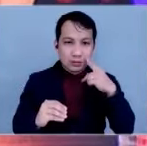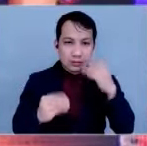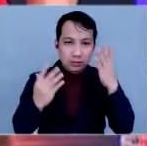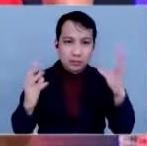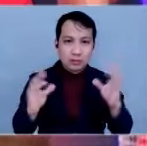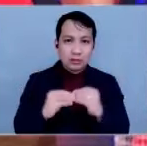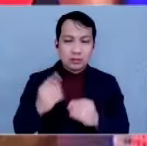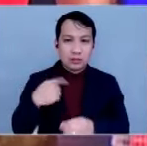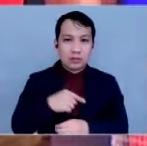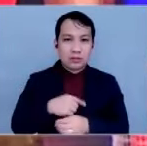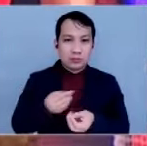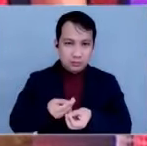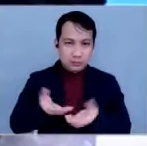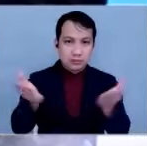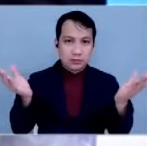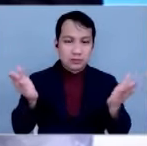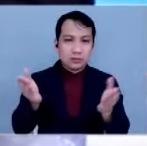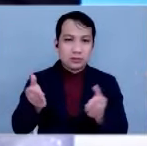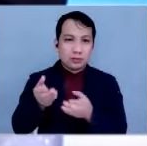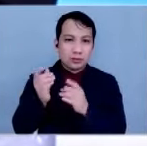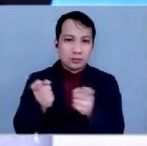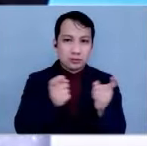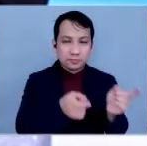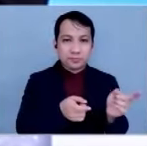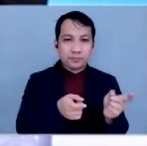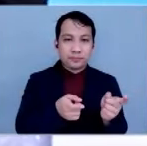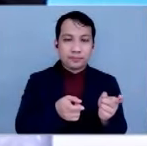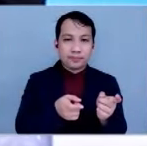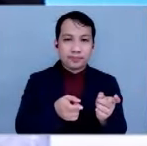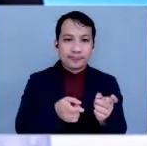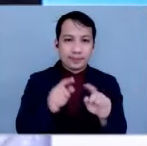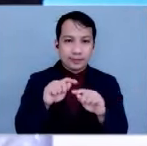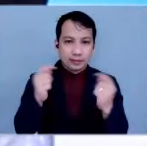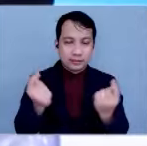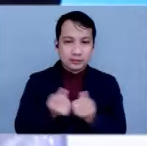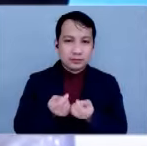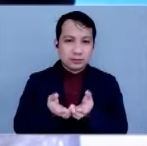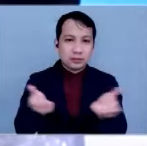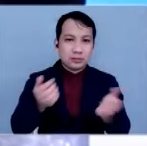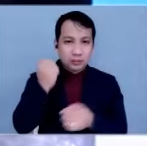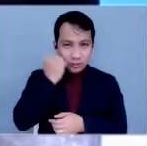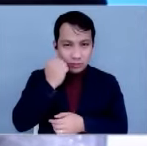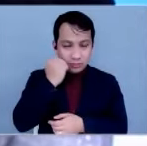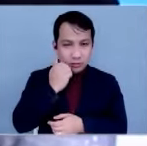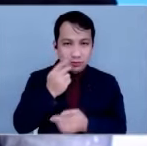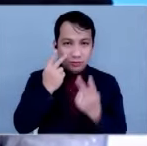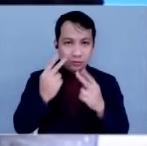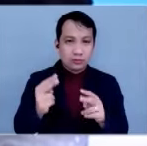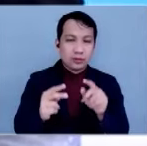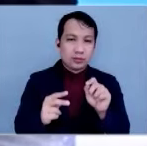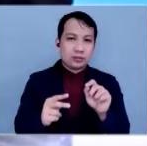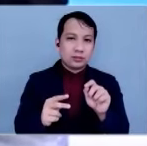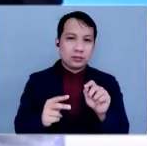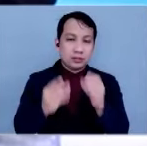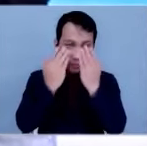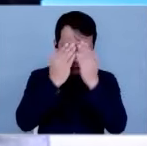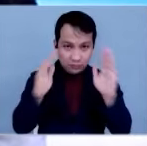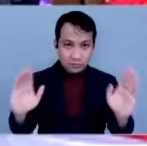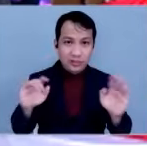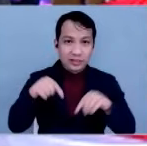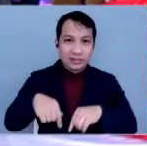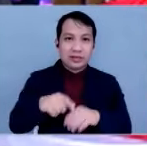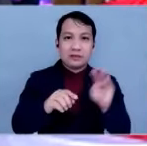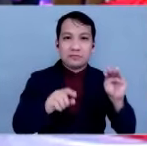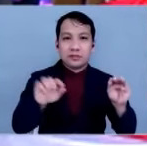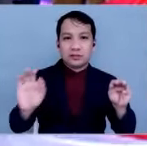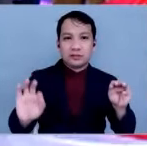ang pamimigay ng papremyo sa kanilang sugod bahay. Araw-araw panoorin ang IT Bulaga, Lunes hanggang Biyernes,